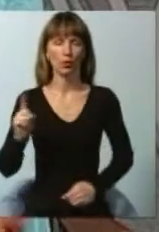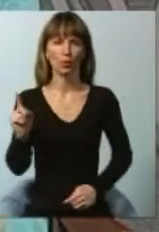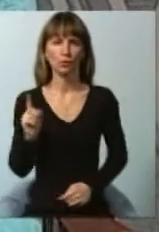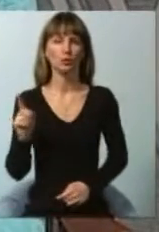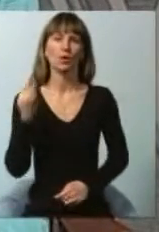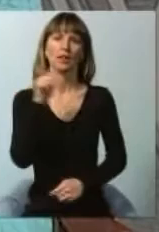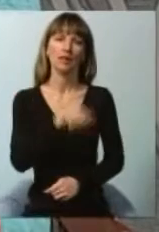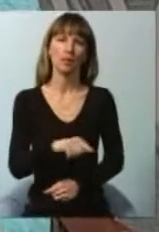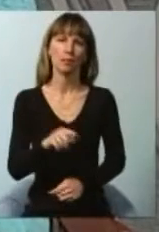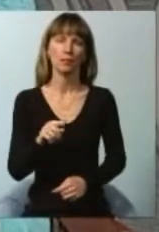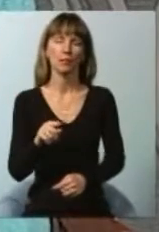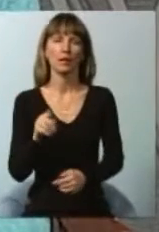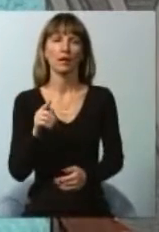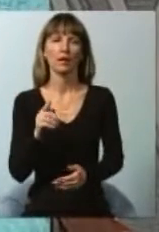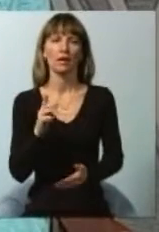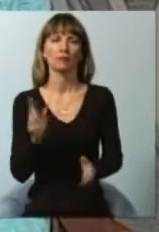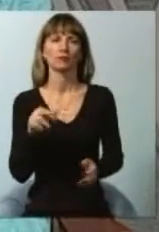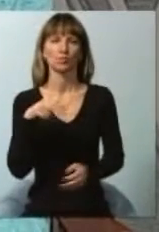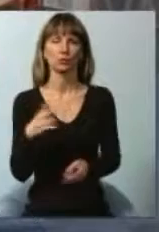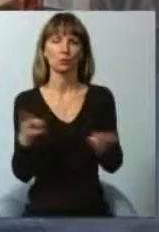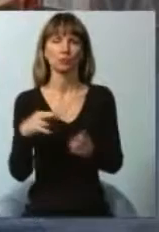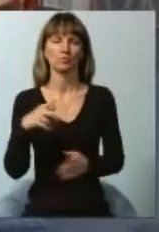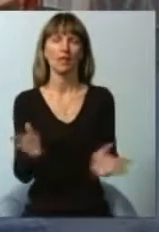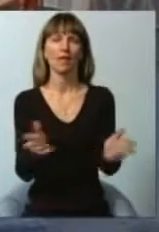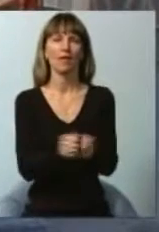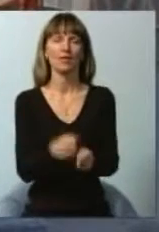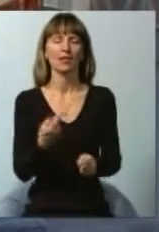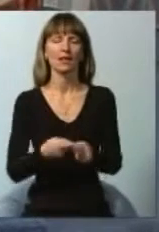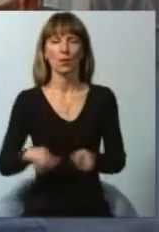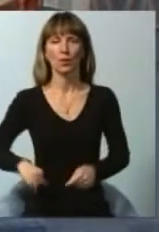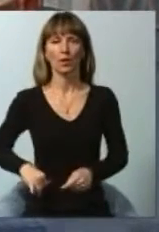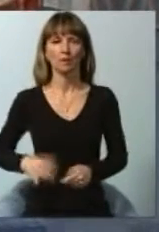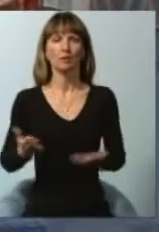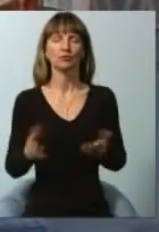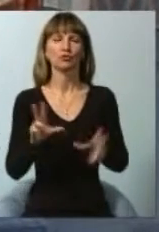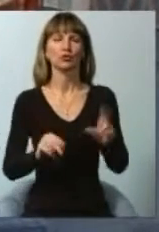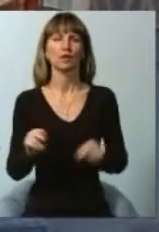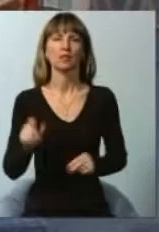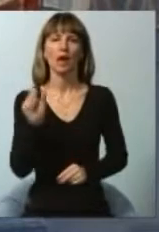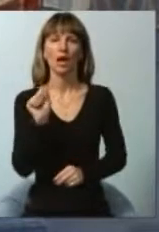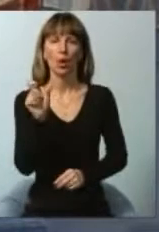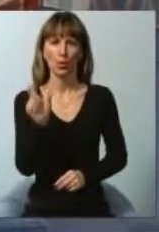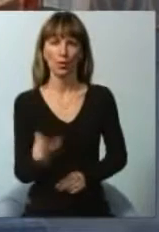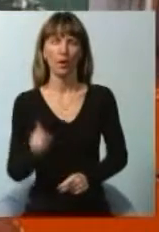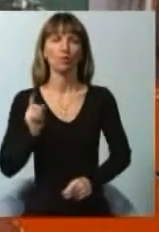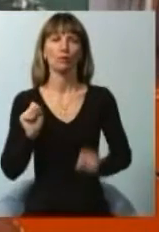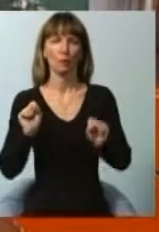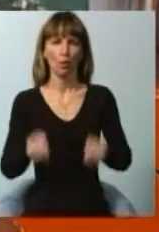що там-то і там-то, іди лови цього злочинця. Як ти гадаєш, а людей охоронці можуть